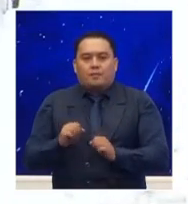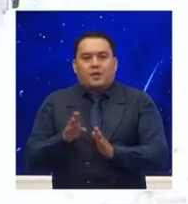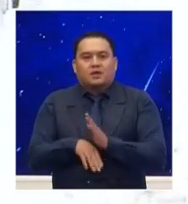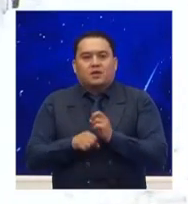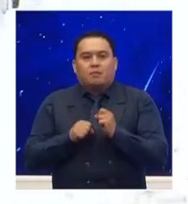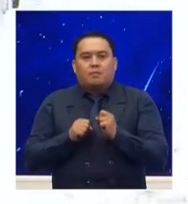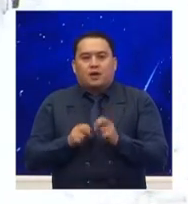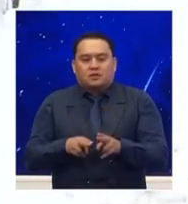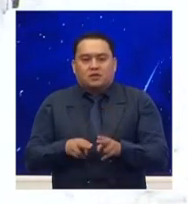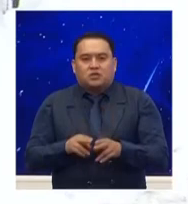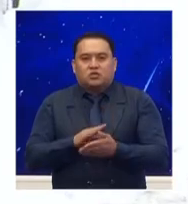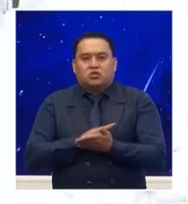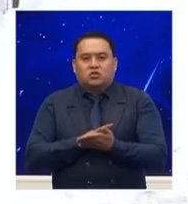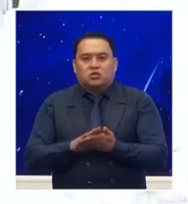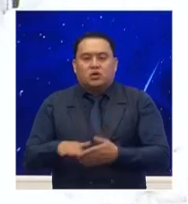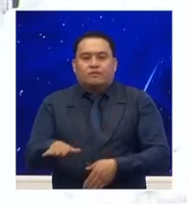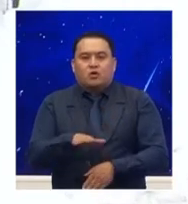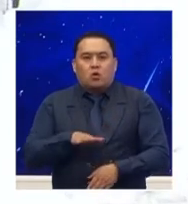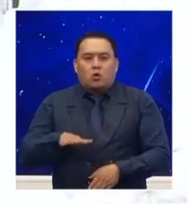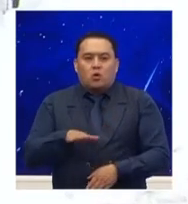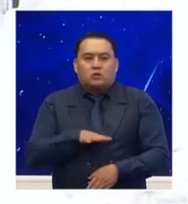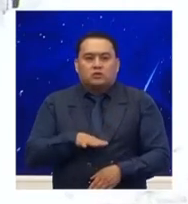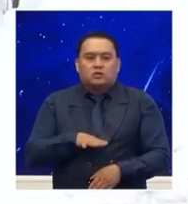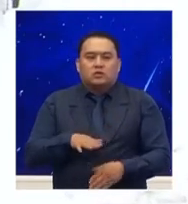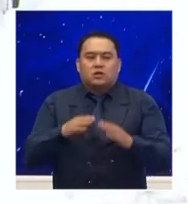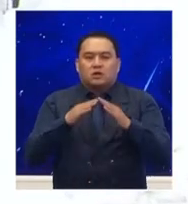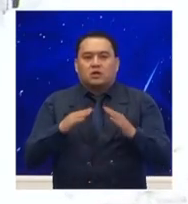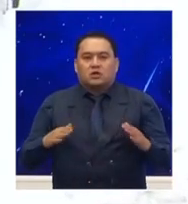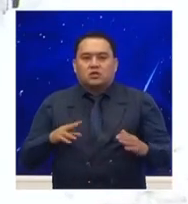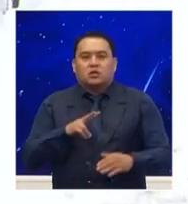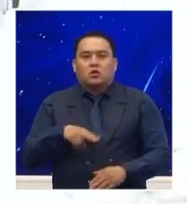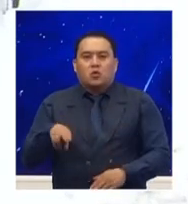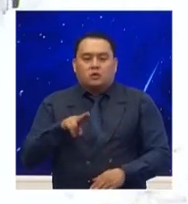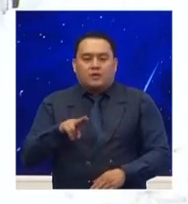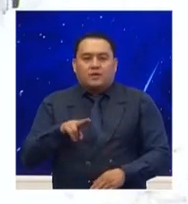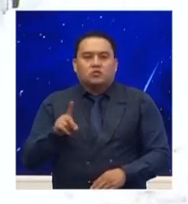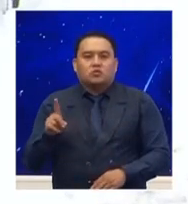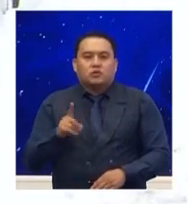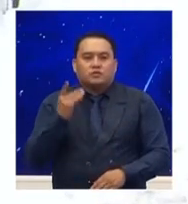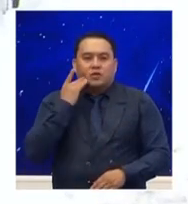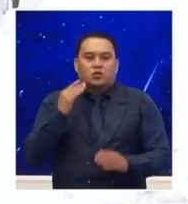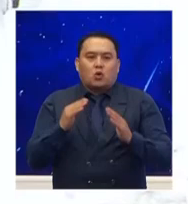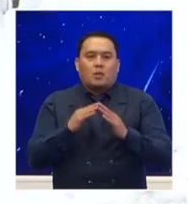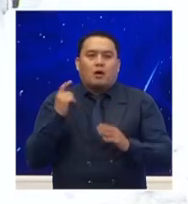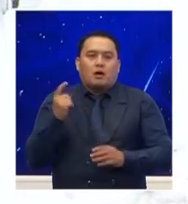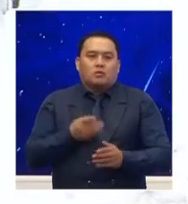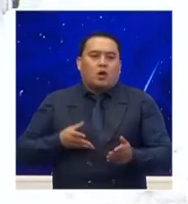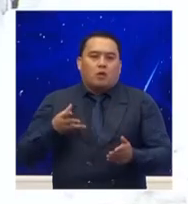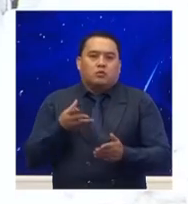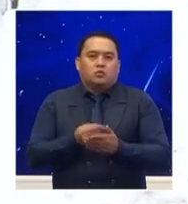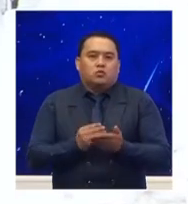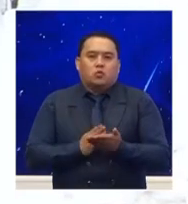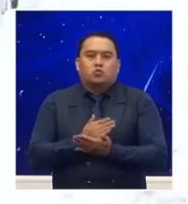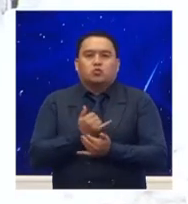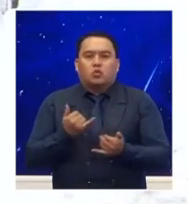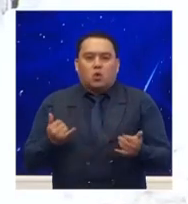жильцов. Своевременно очищали внутридворовые участки от снега, а крыши от льда. Однако тут выясняется, что не все домовладельцы своевременно платят за услуги